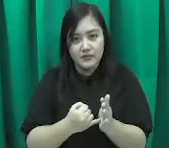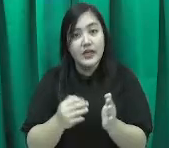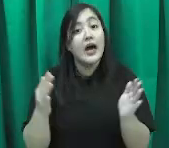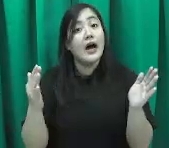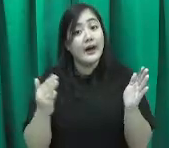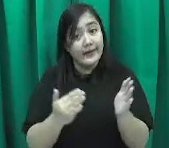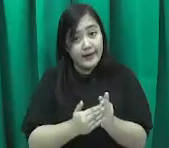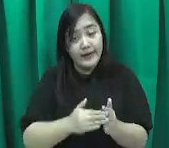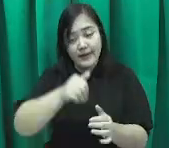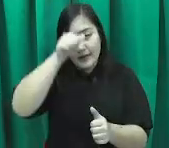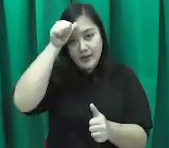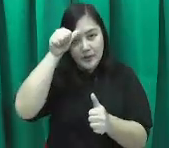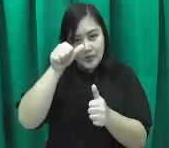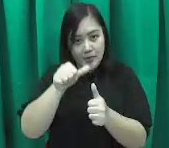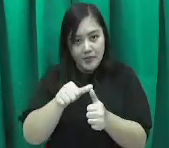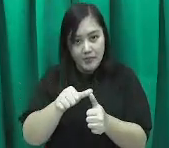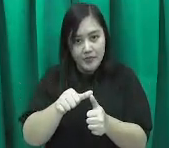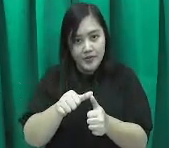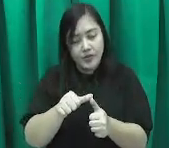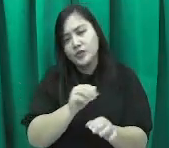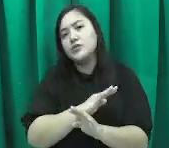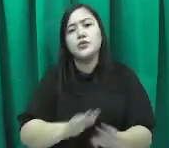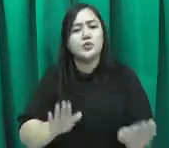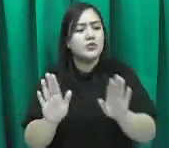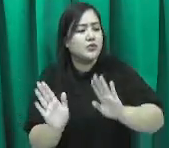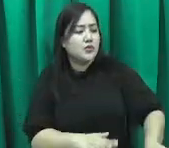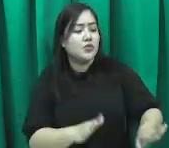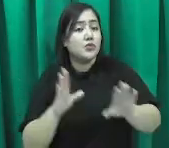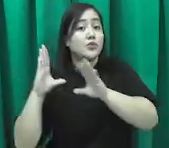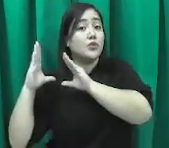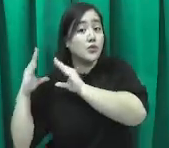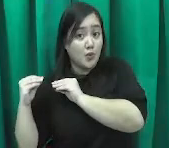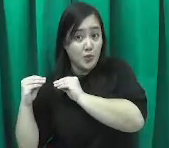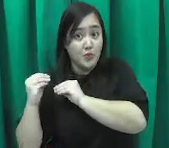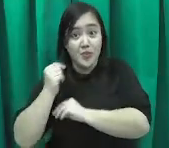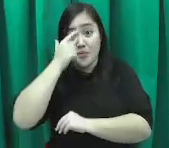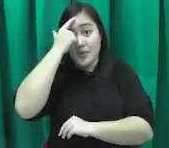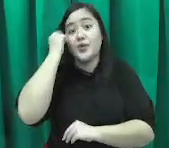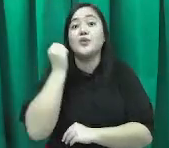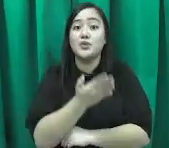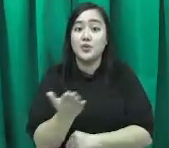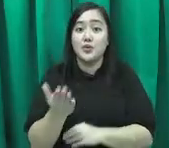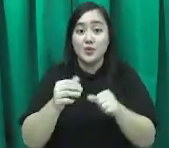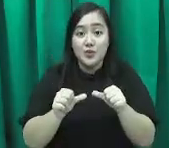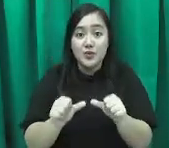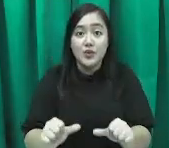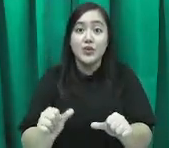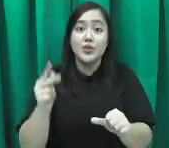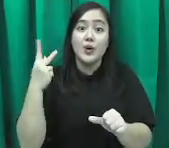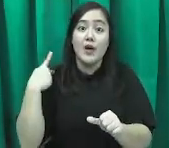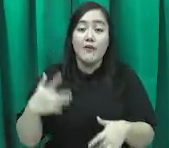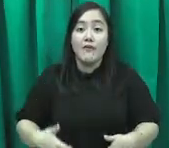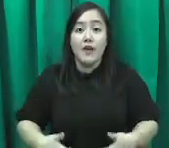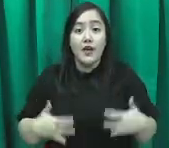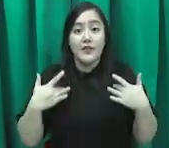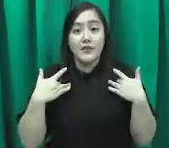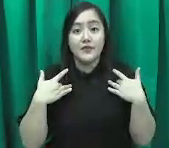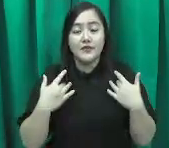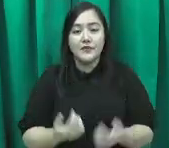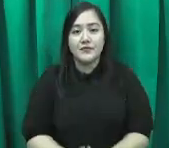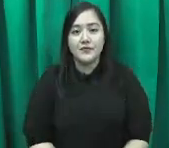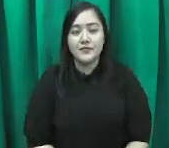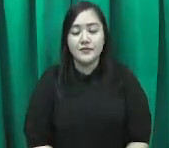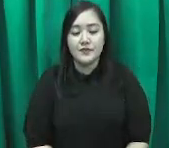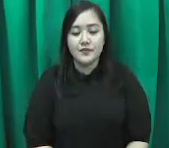na huwag nating tutuldukan. Yes. Kasi nandyan pa rin yung buhay natin. Tumatakbo pa rin tayo eh. Yes. Life goes on. So, dapat ganyan